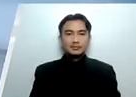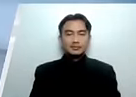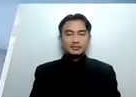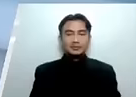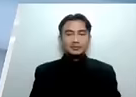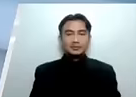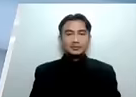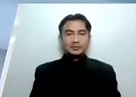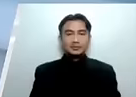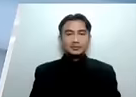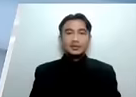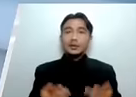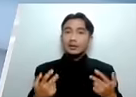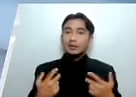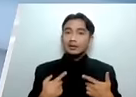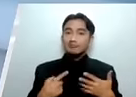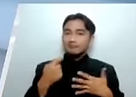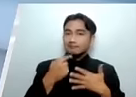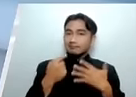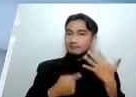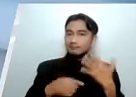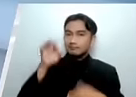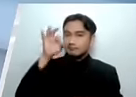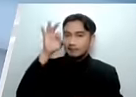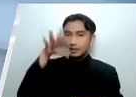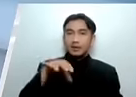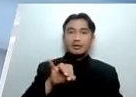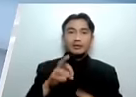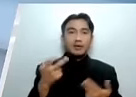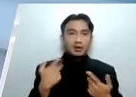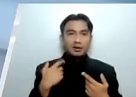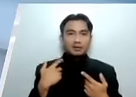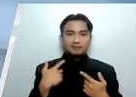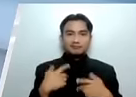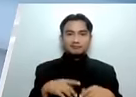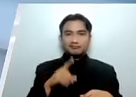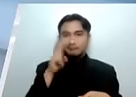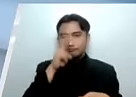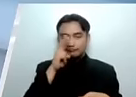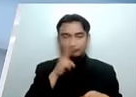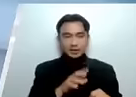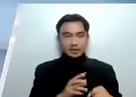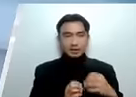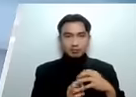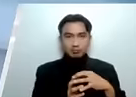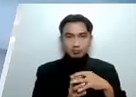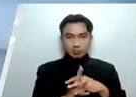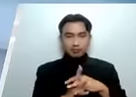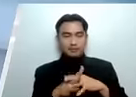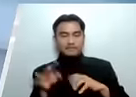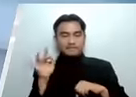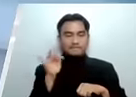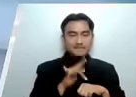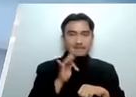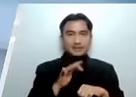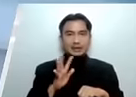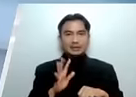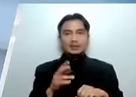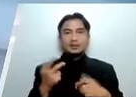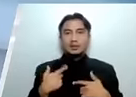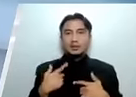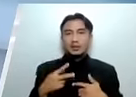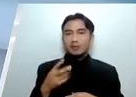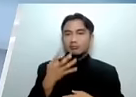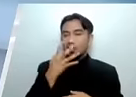Narito naman ang tips sakaling matusok ng heart urchin. Agad ibabad sa mainit na tubig ang apektadong bahagi. Tanggalin ang mga